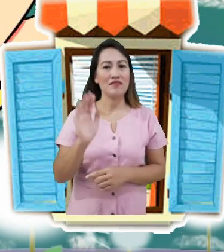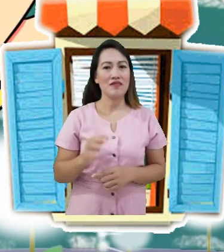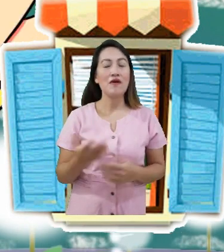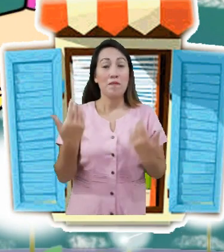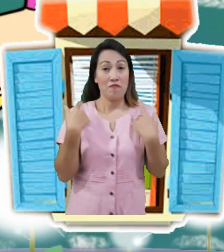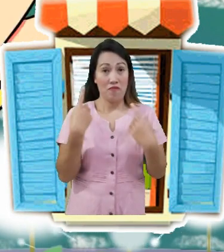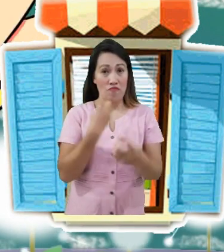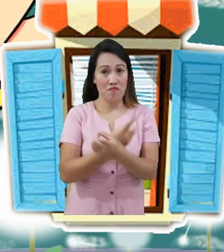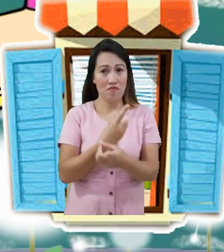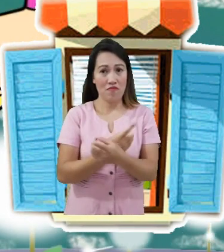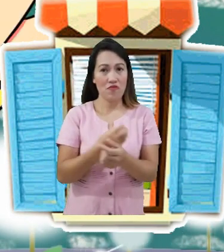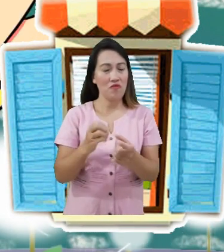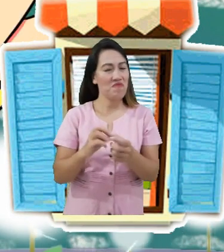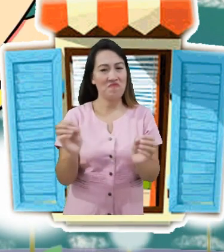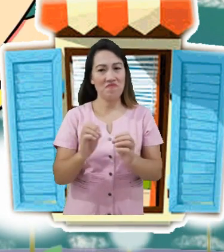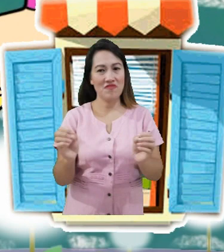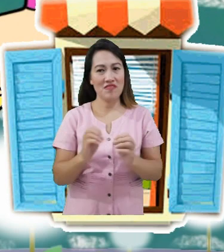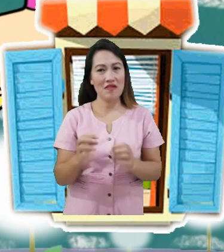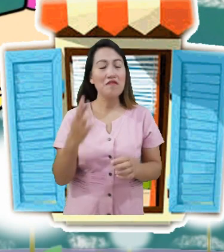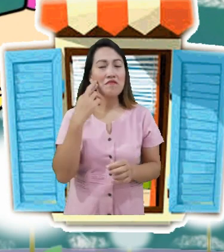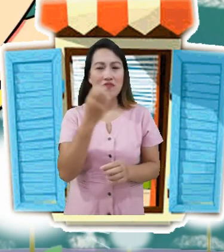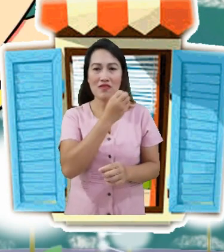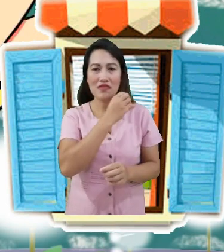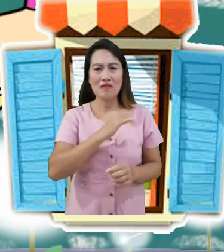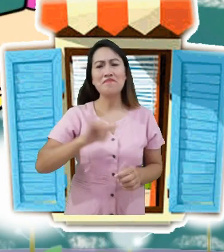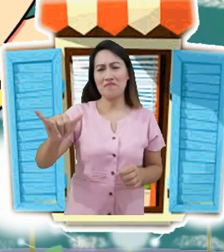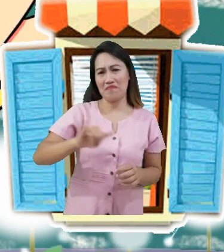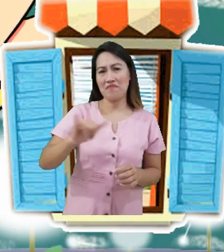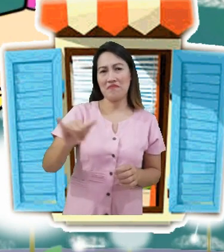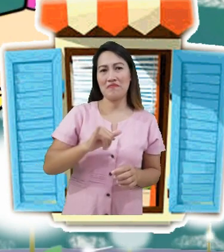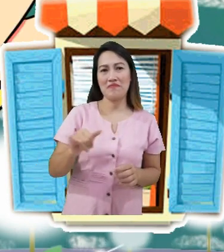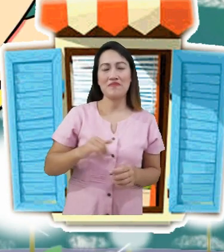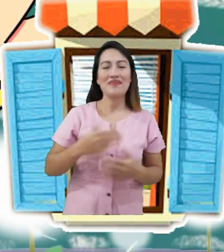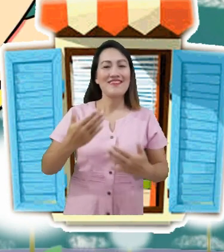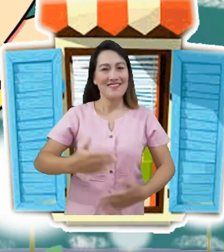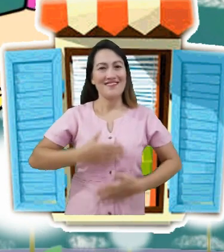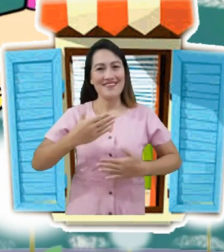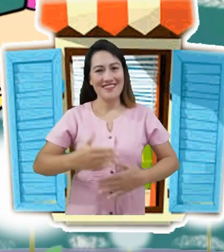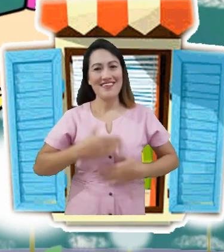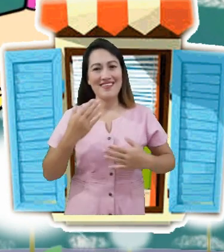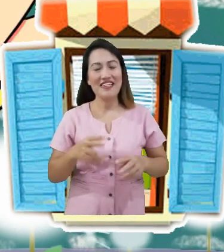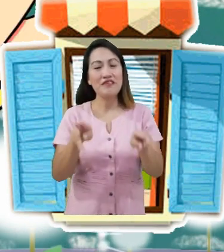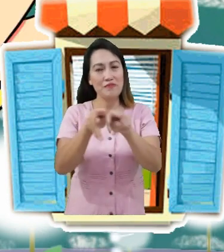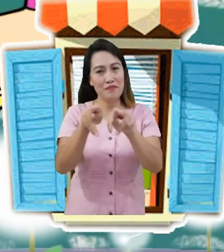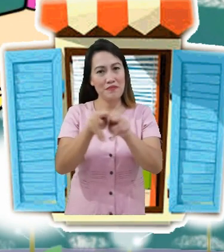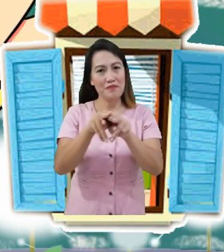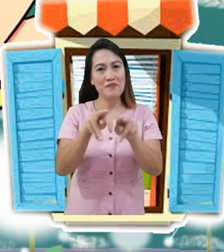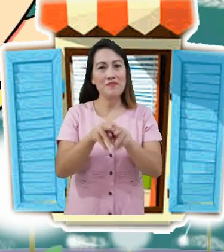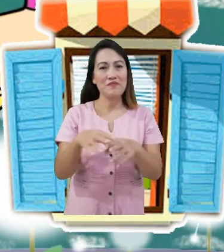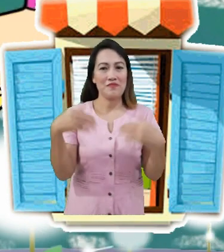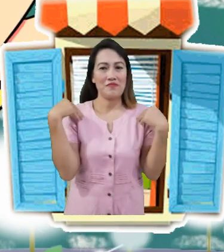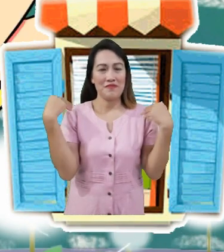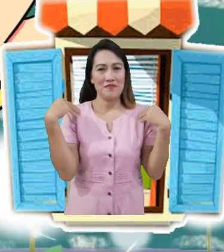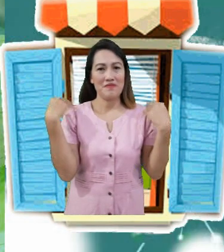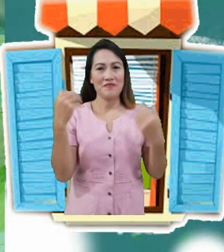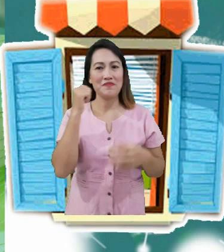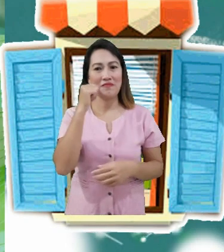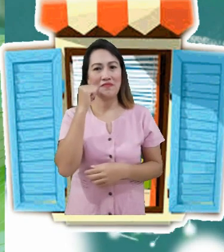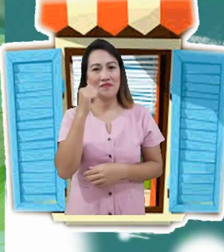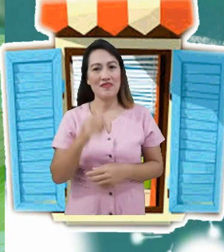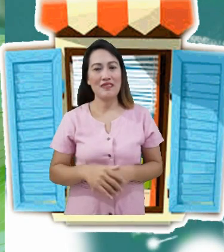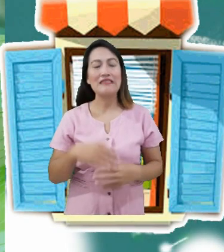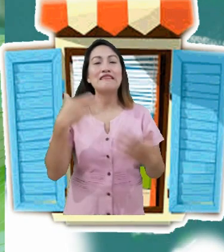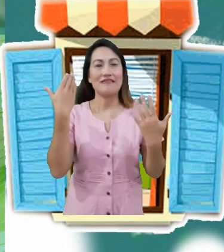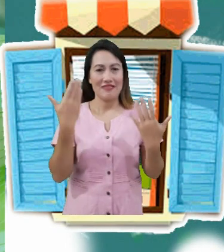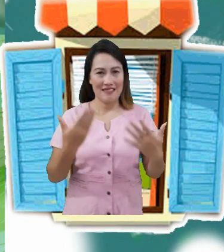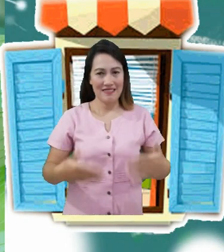si Rosario ay masasabi kong tulad ko rin siyang isang masayahin at normal na bata. At dyan nagtatapos ang ating